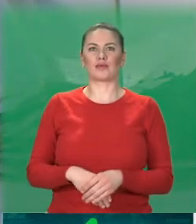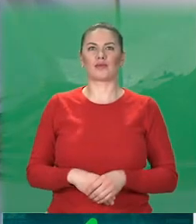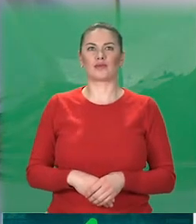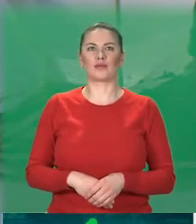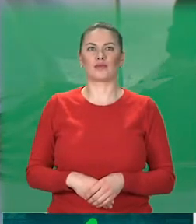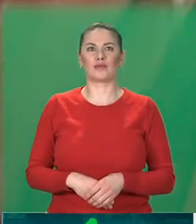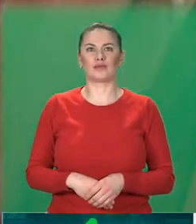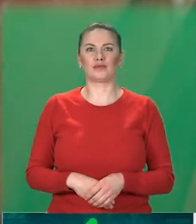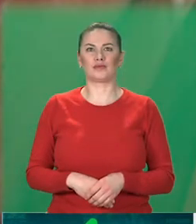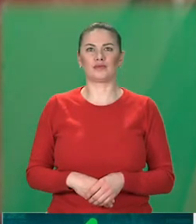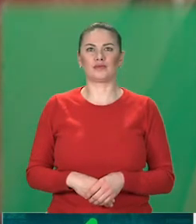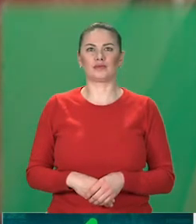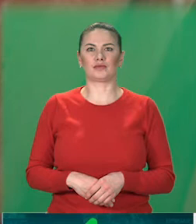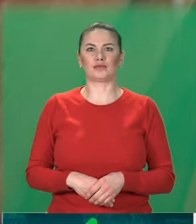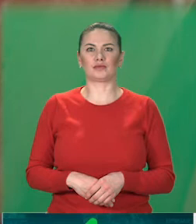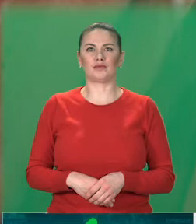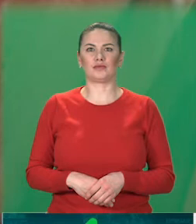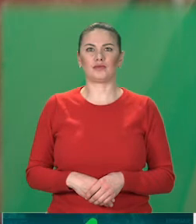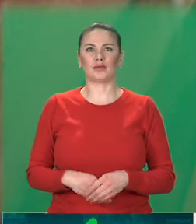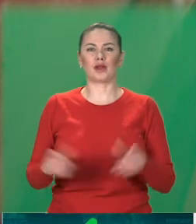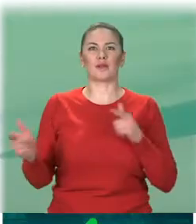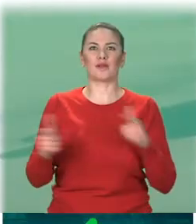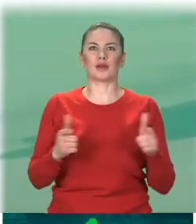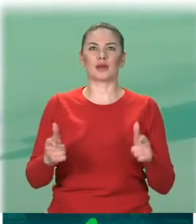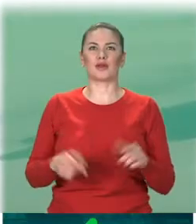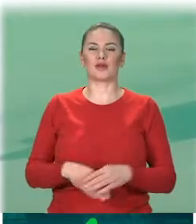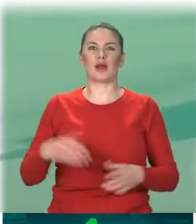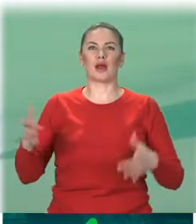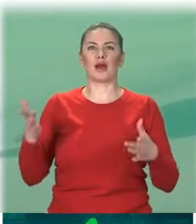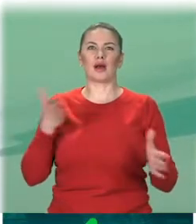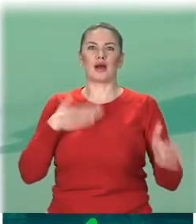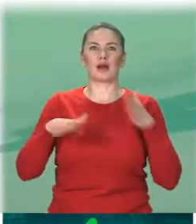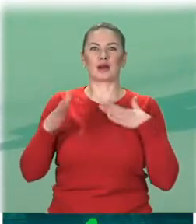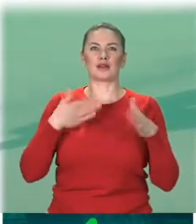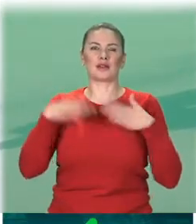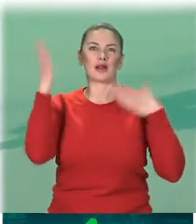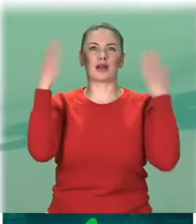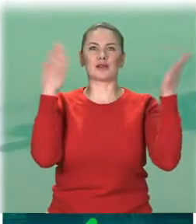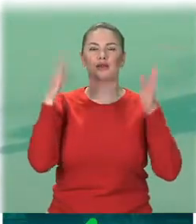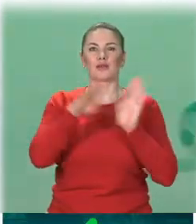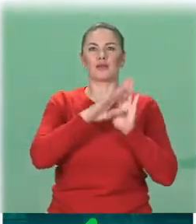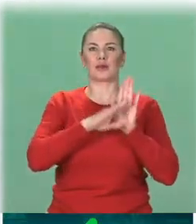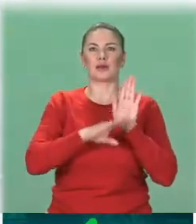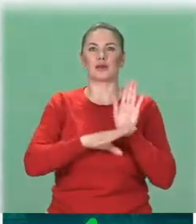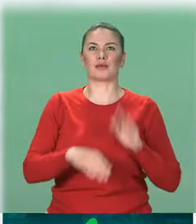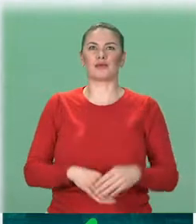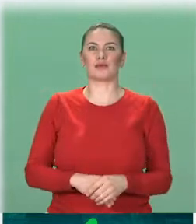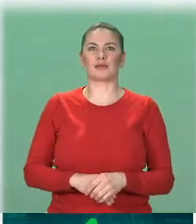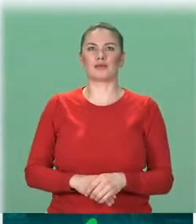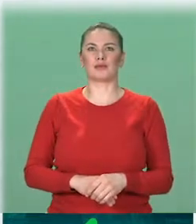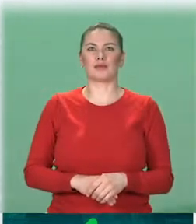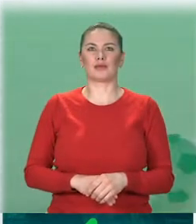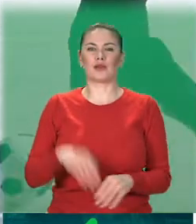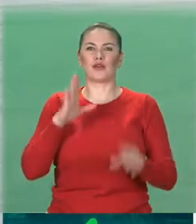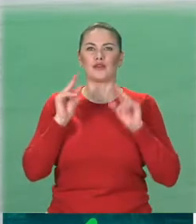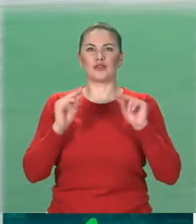посетителей организаторы подготовили развлекательную программу. Все желающие могли посетить различные мастер-классы в честь 8 марта. А юные